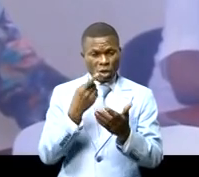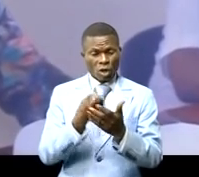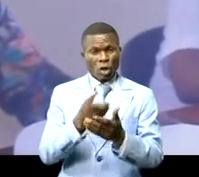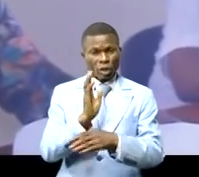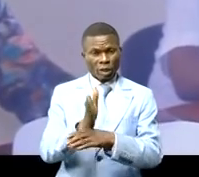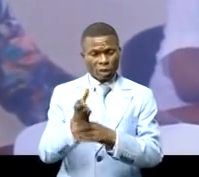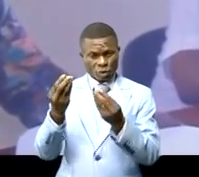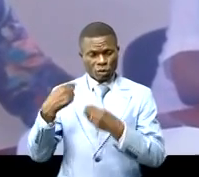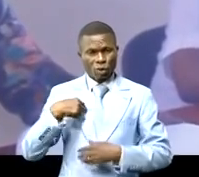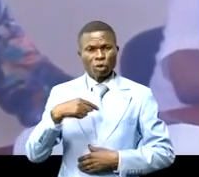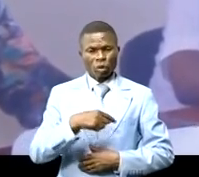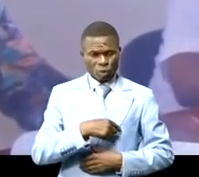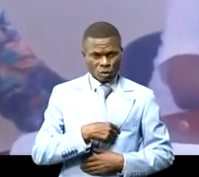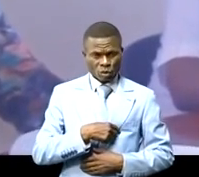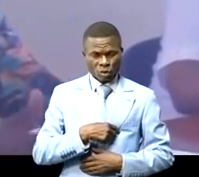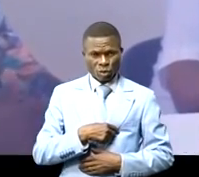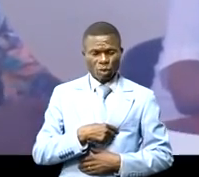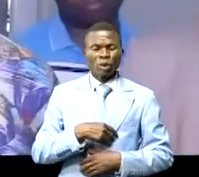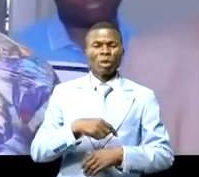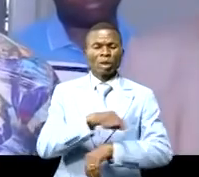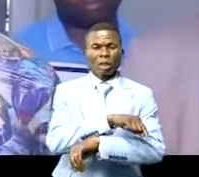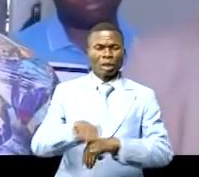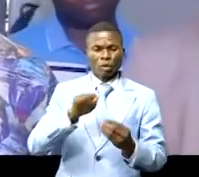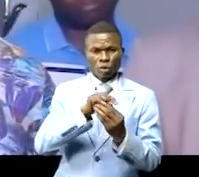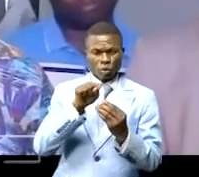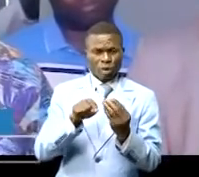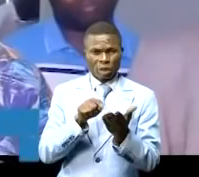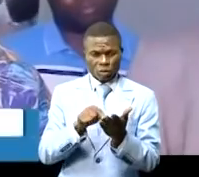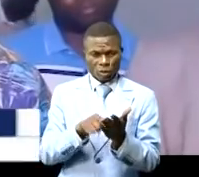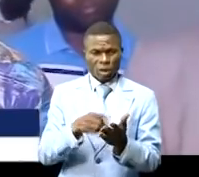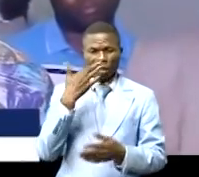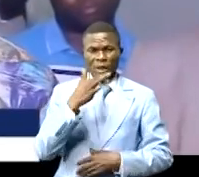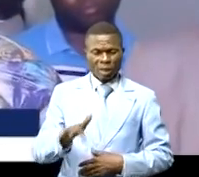ont été formulées par la Chambre déconcentrée de Kisangani